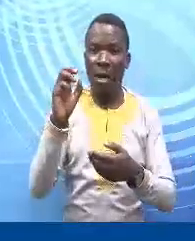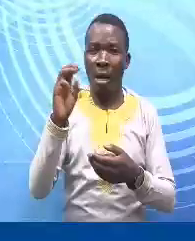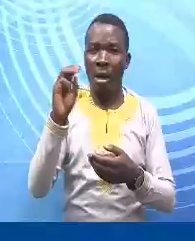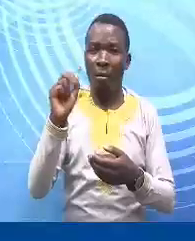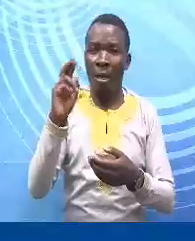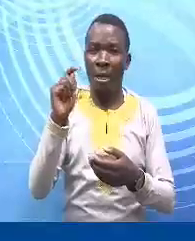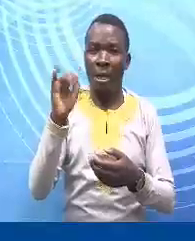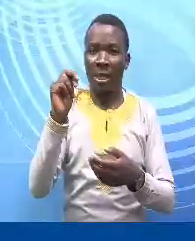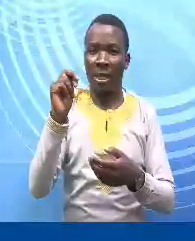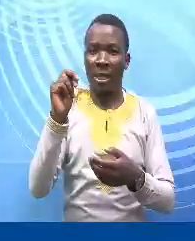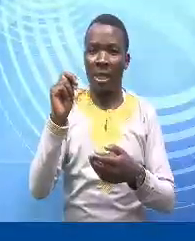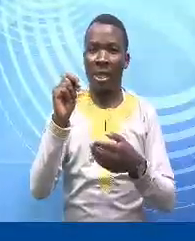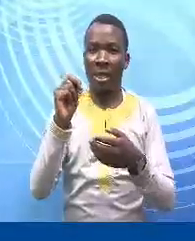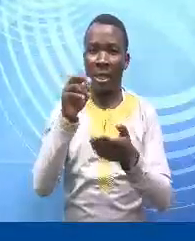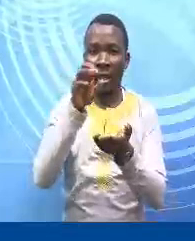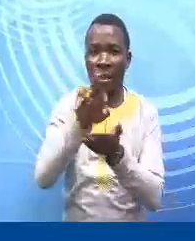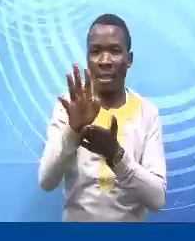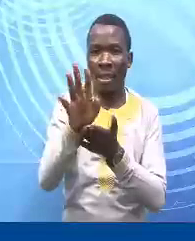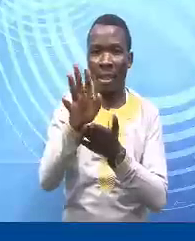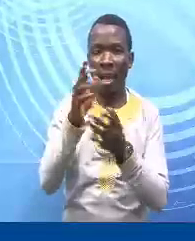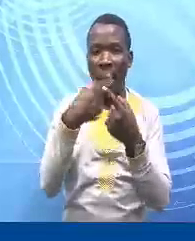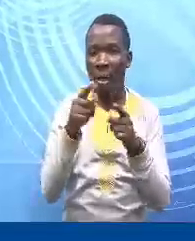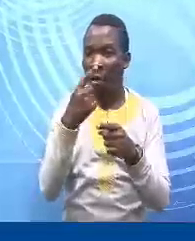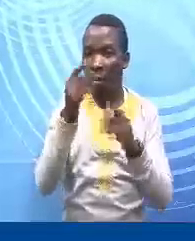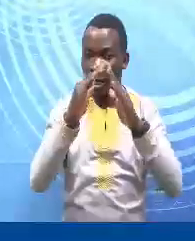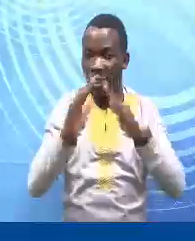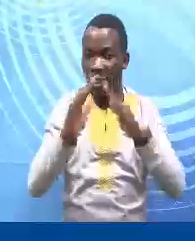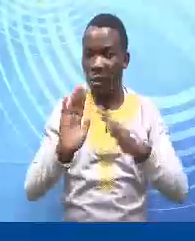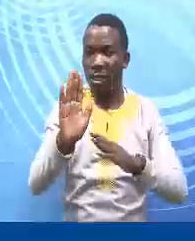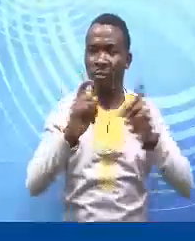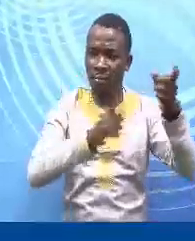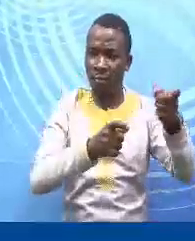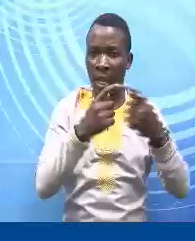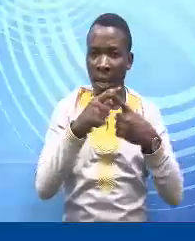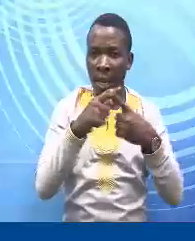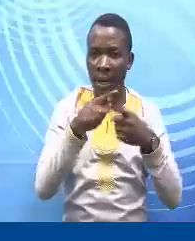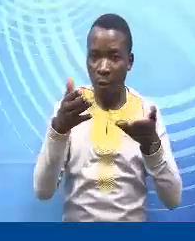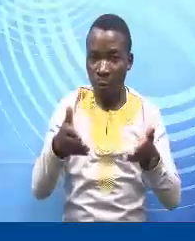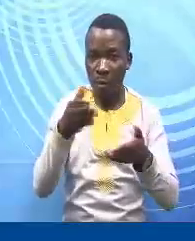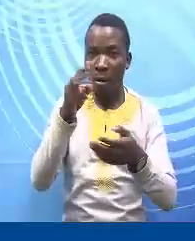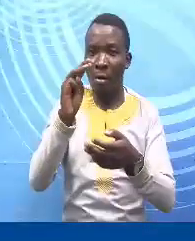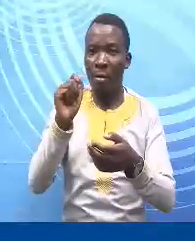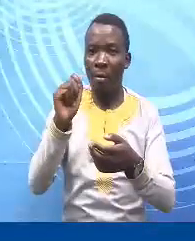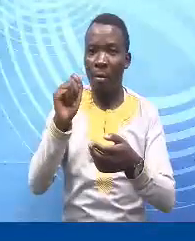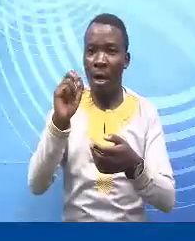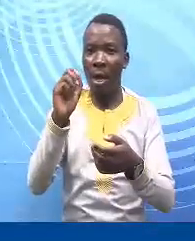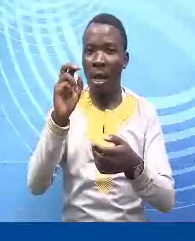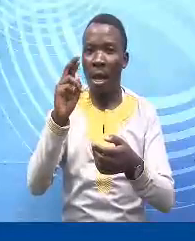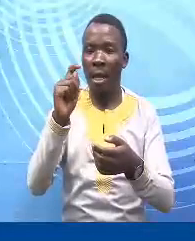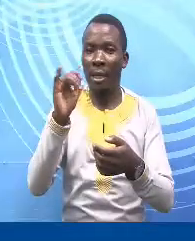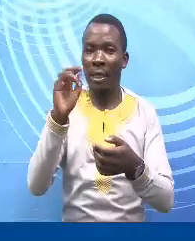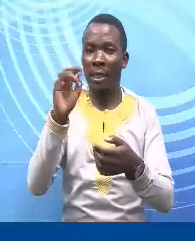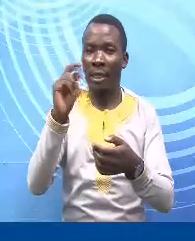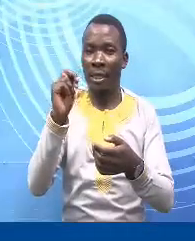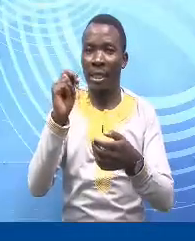impapuro zigaragaza ko iyi nzu arimo ari iragerye ikindi nuko duhari Marite yashatse kwitwikira muri iyi nzu kuko yafashwe amaze gufungura